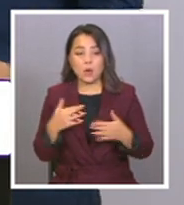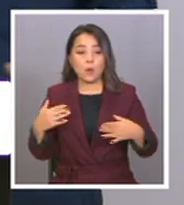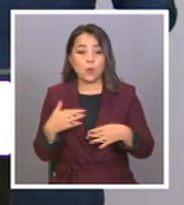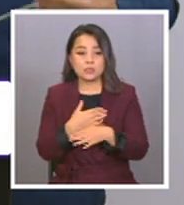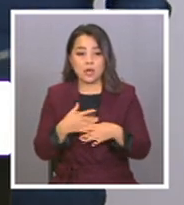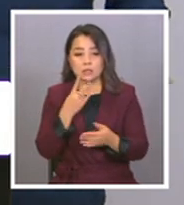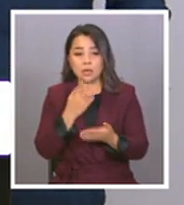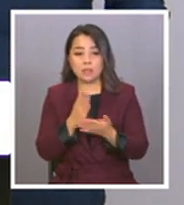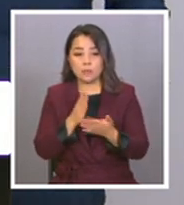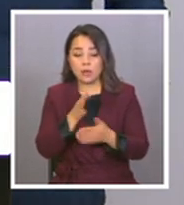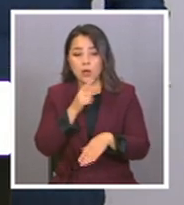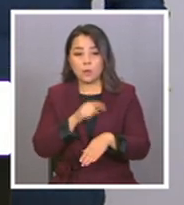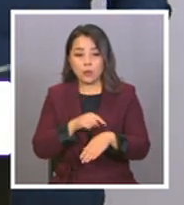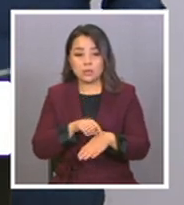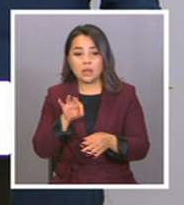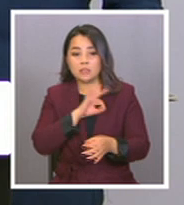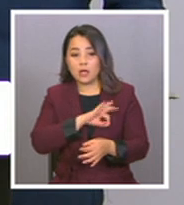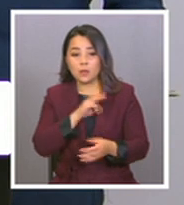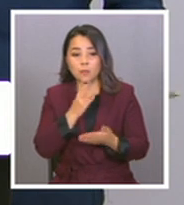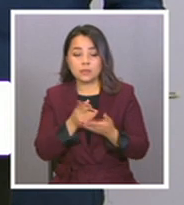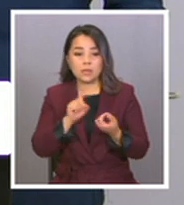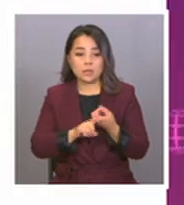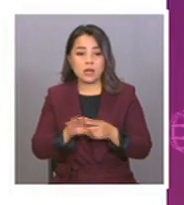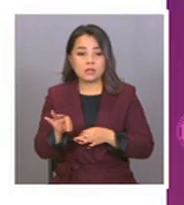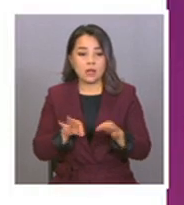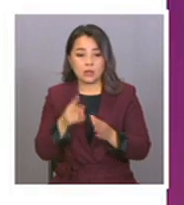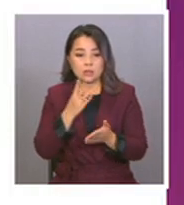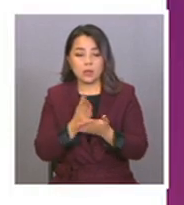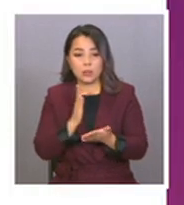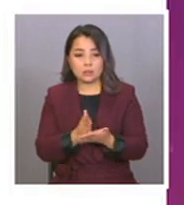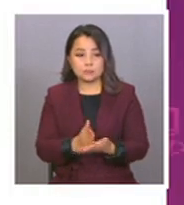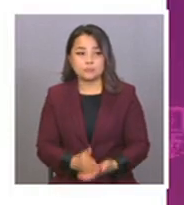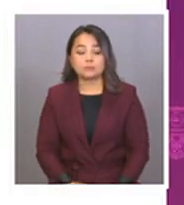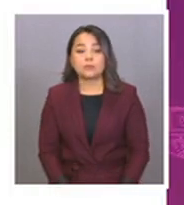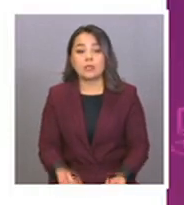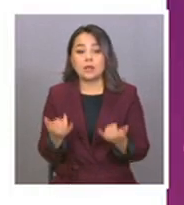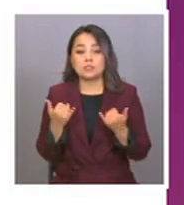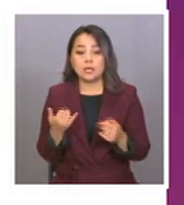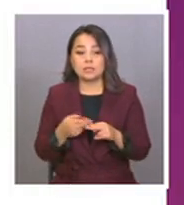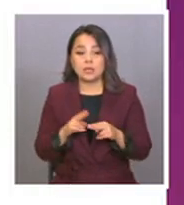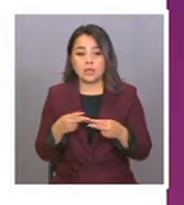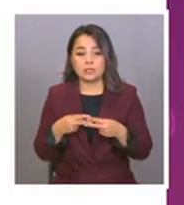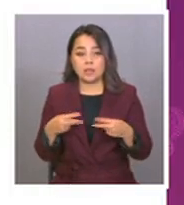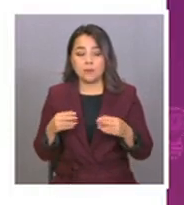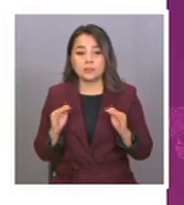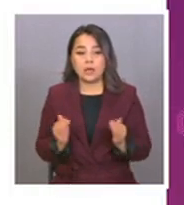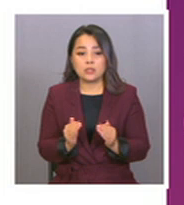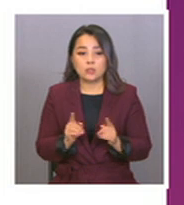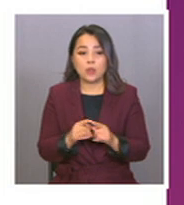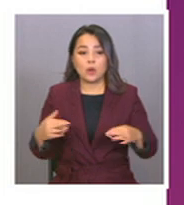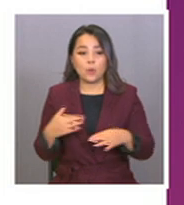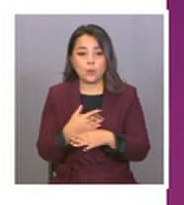кезіндегі уақытқа тәуелділік графигі болып есептелінеді. Енді тең кемімелі қозғалыс үшін